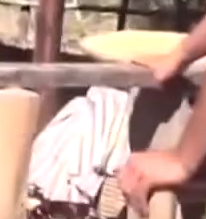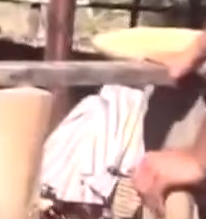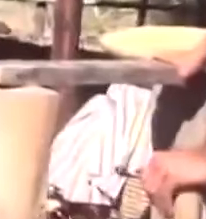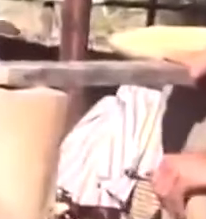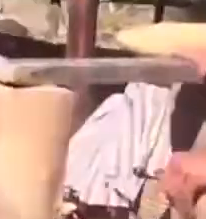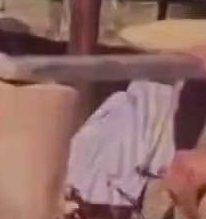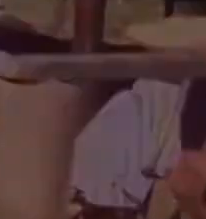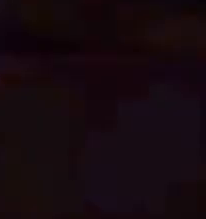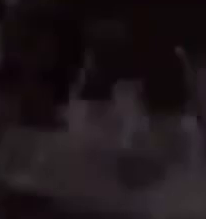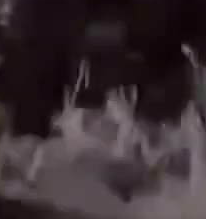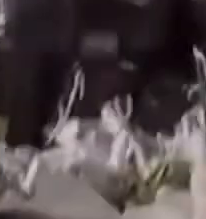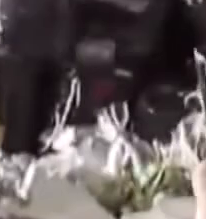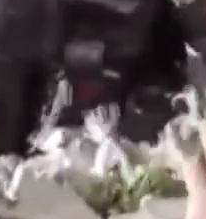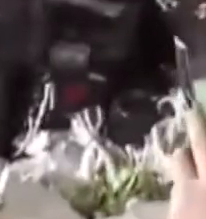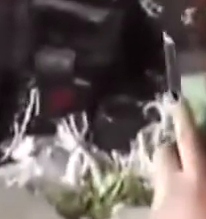ดใส